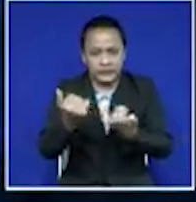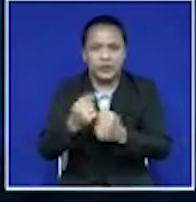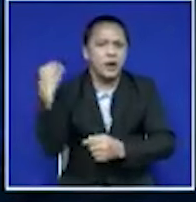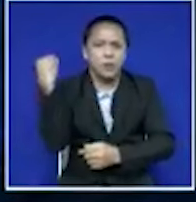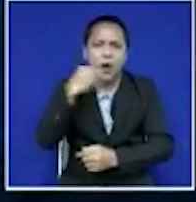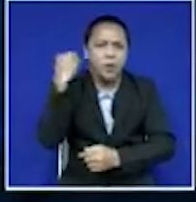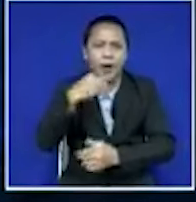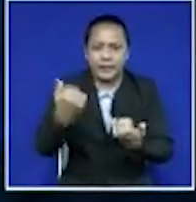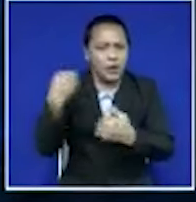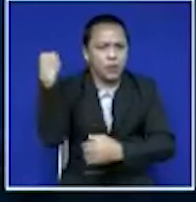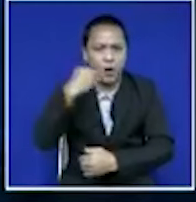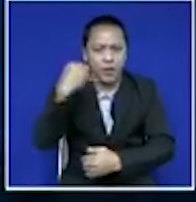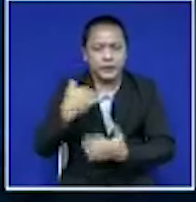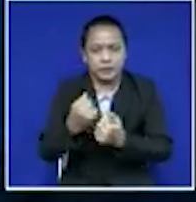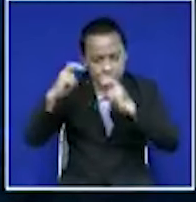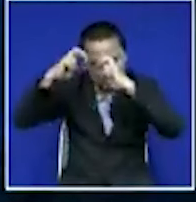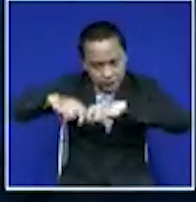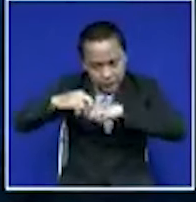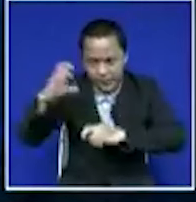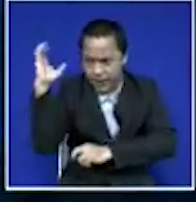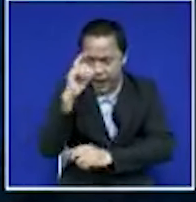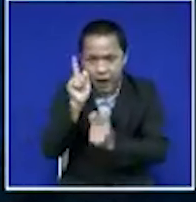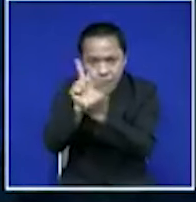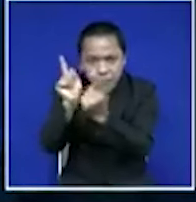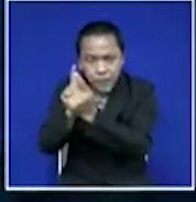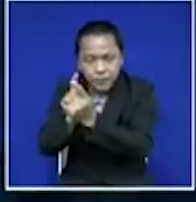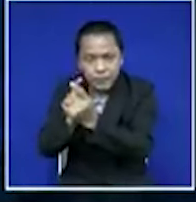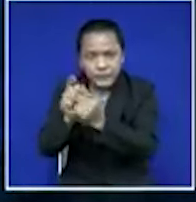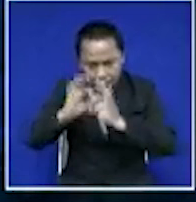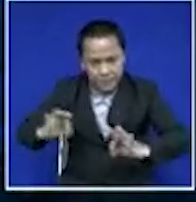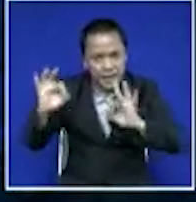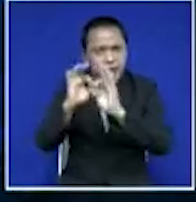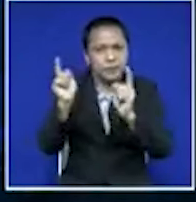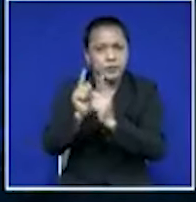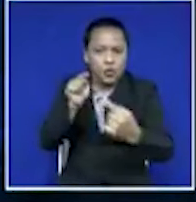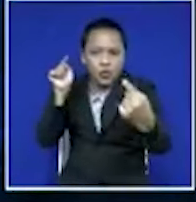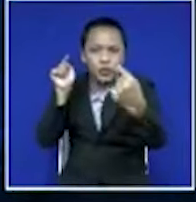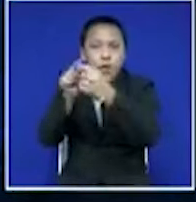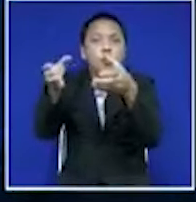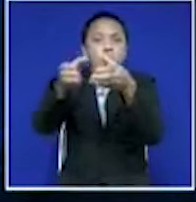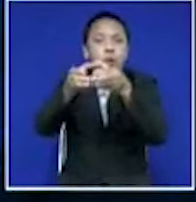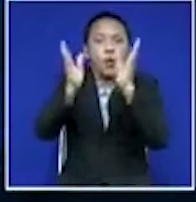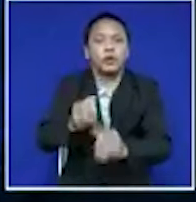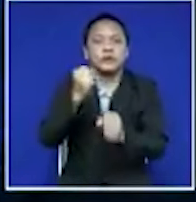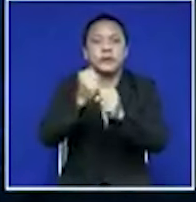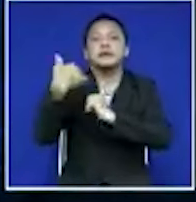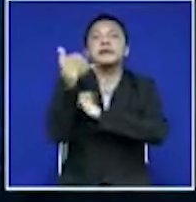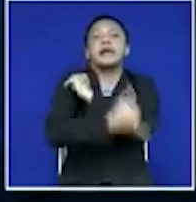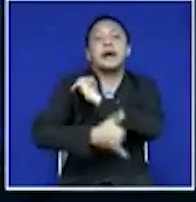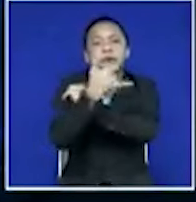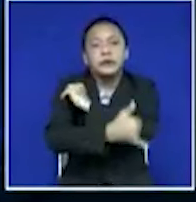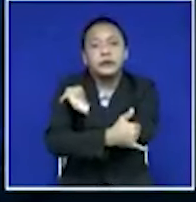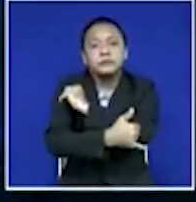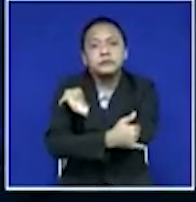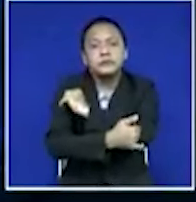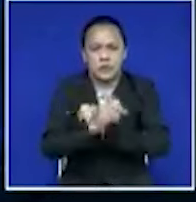จากนี้ไปนะครับการค้นหาผู้ติดเชื้อให้ได้ก่อนเนี่ยตอนนี้พุ่งเป้าไปที่กลุ่มแรงงานต่างด้าวทั้งหมดน